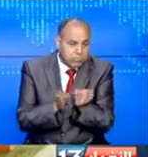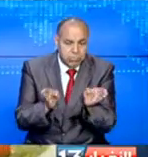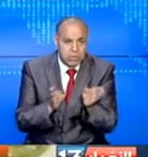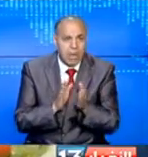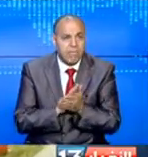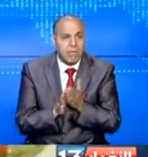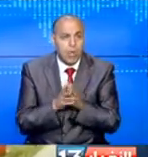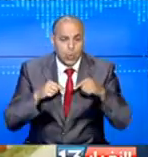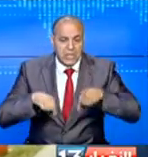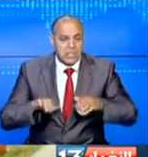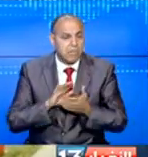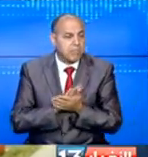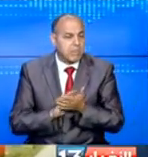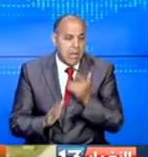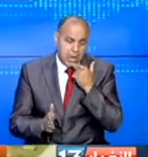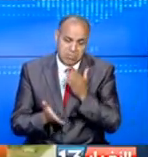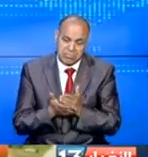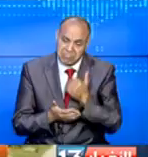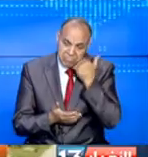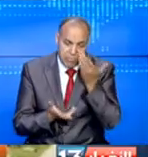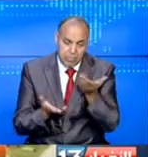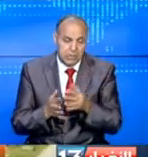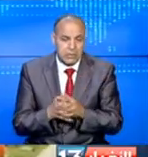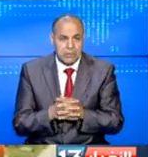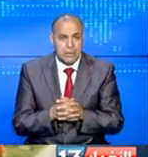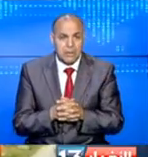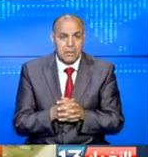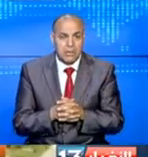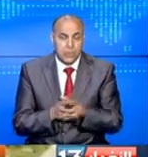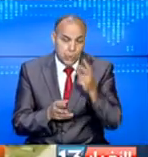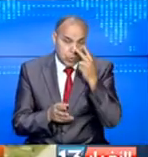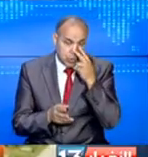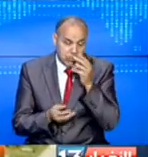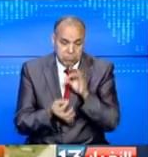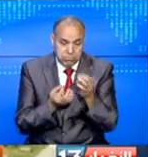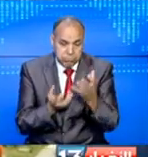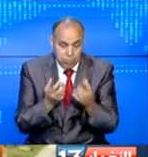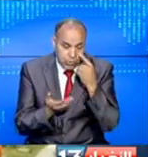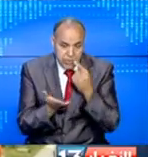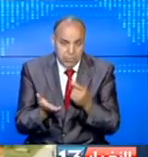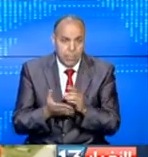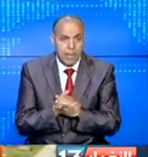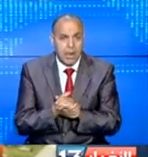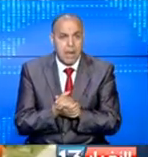مع الناس وزاره تجهيز حقيقه كان ما الناس ما انتهاك تشوف في الحلقه ماهو